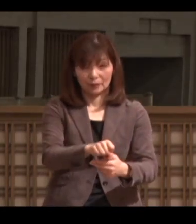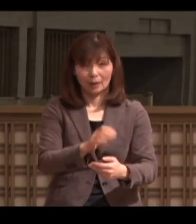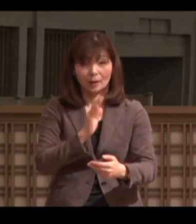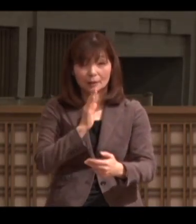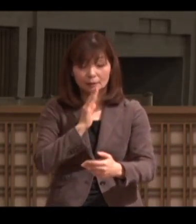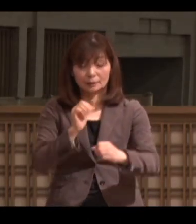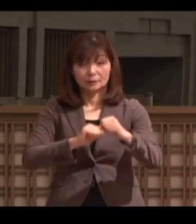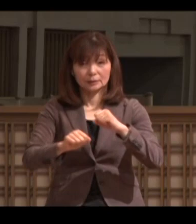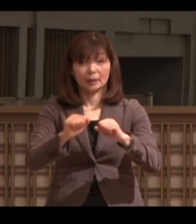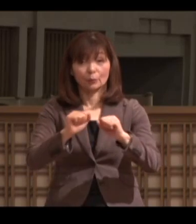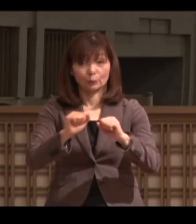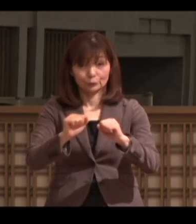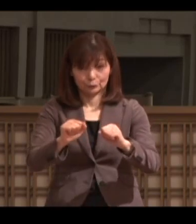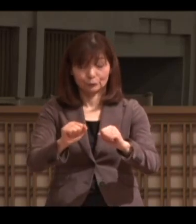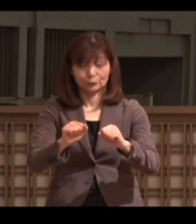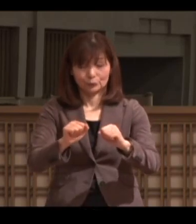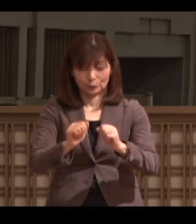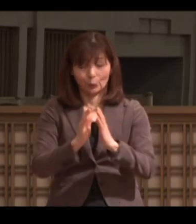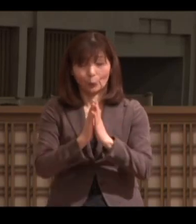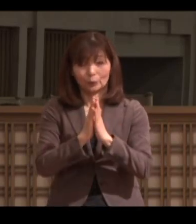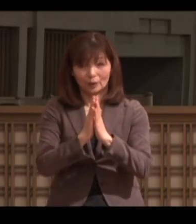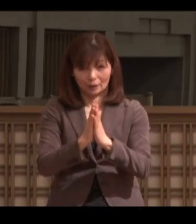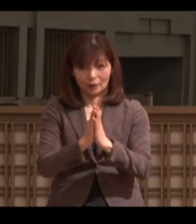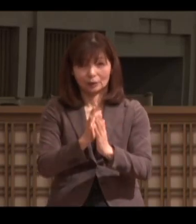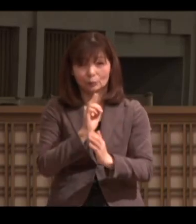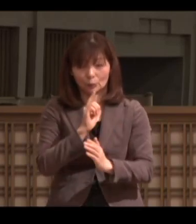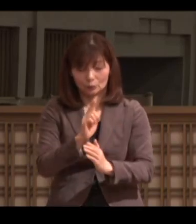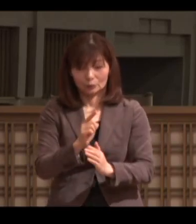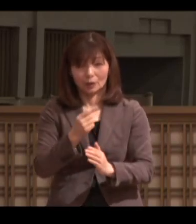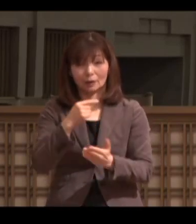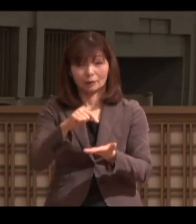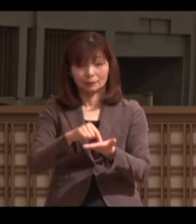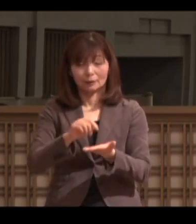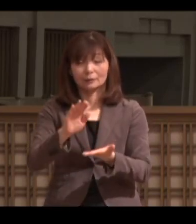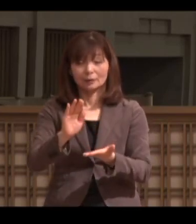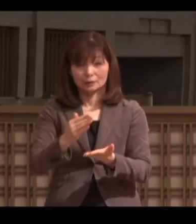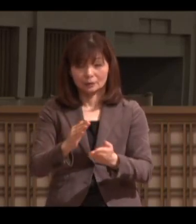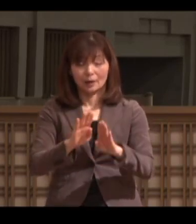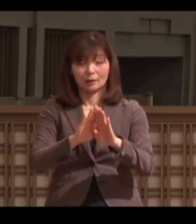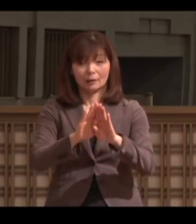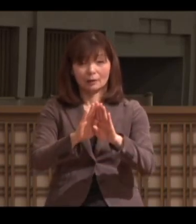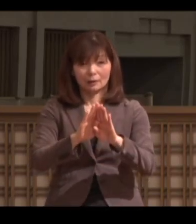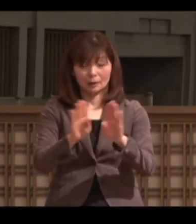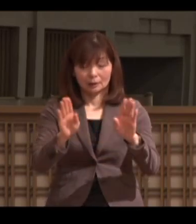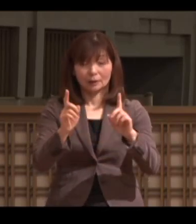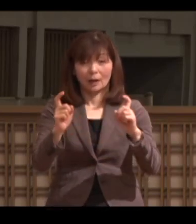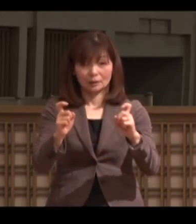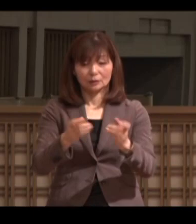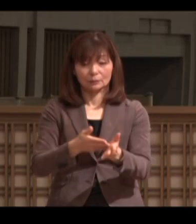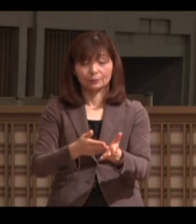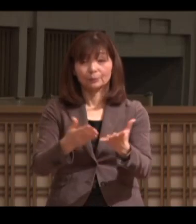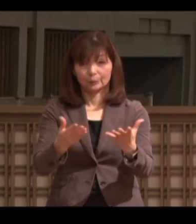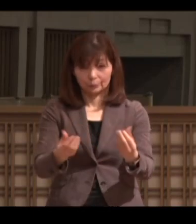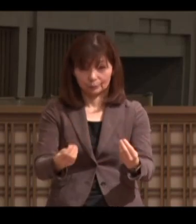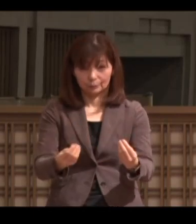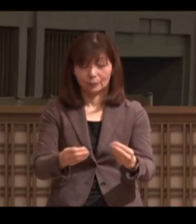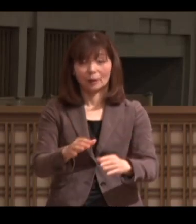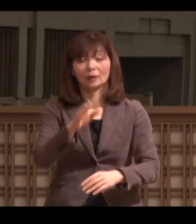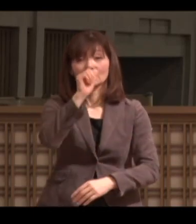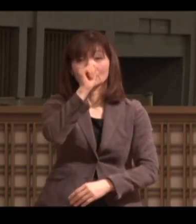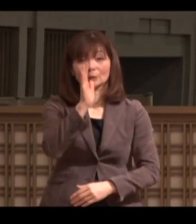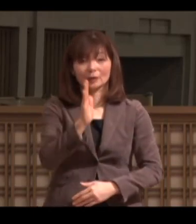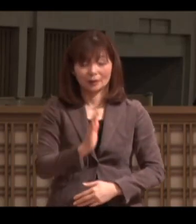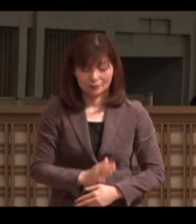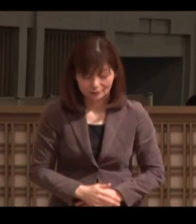ていただくということをせにお願い申し上げまして簡単でございますが開会のご挨拶をさせていただきますかよろしくお願い